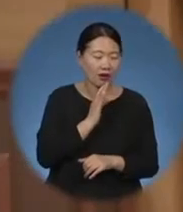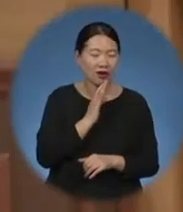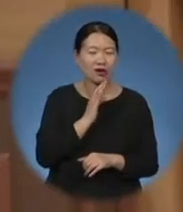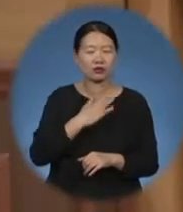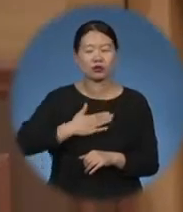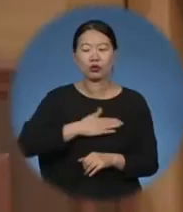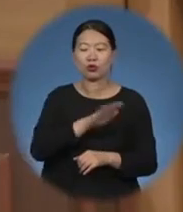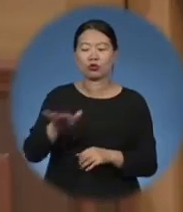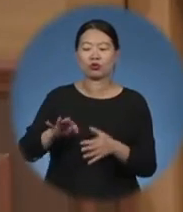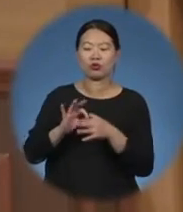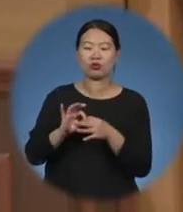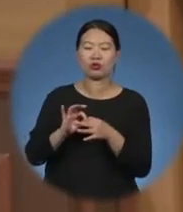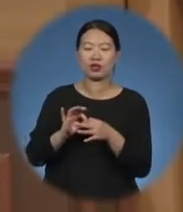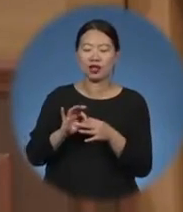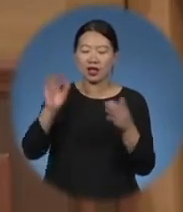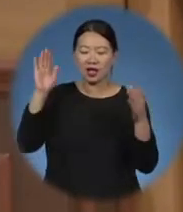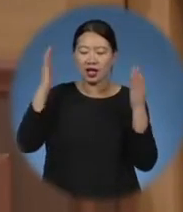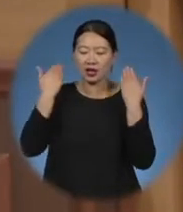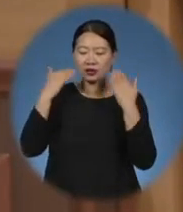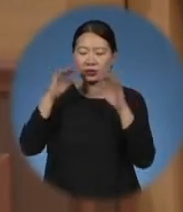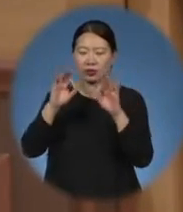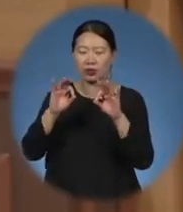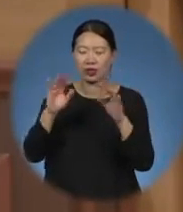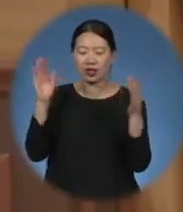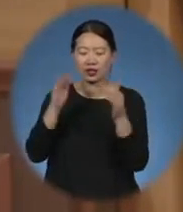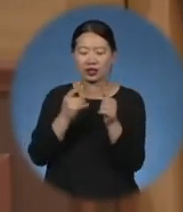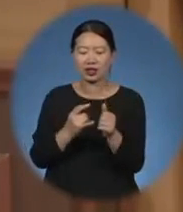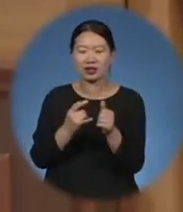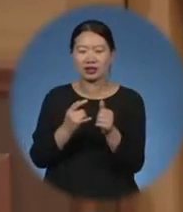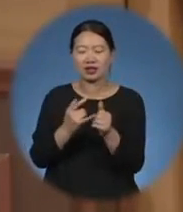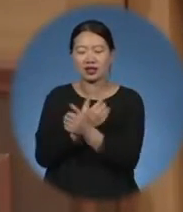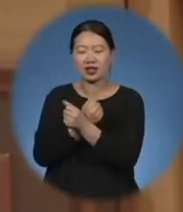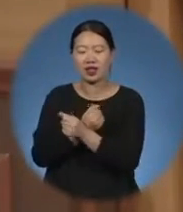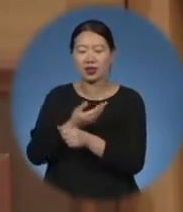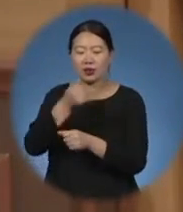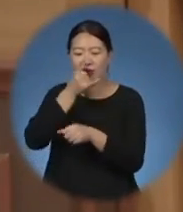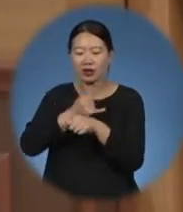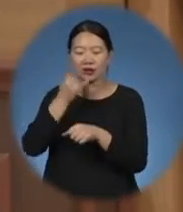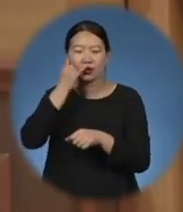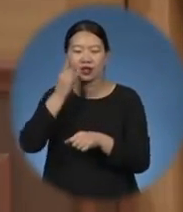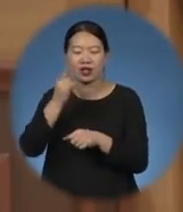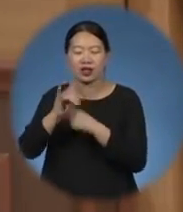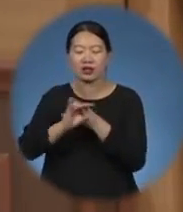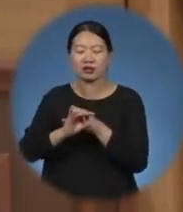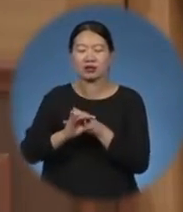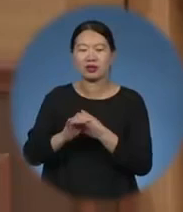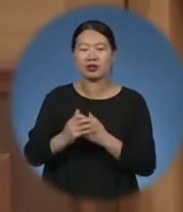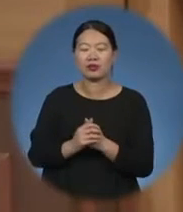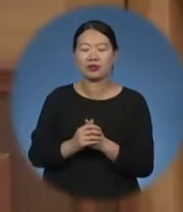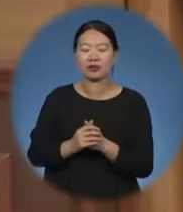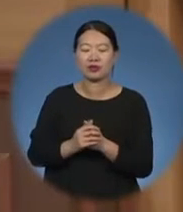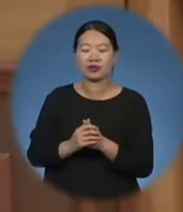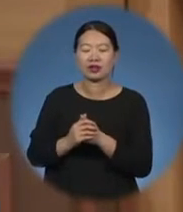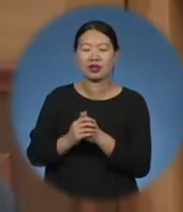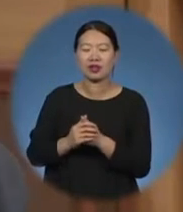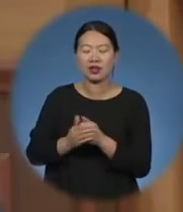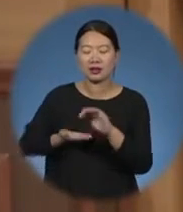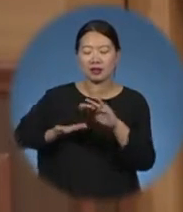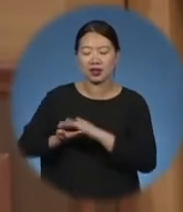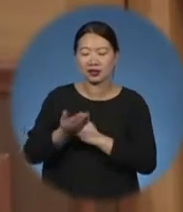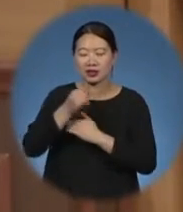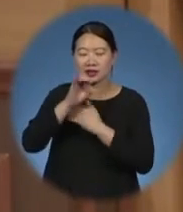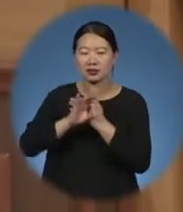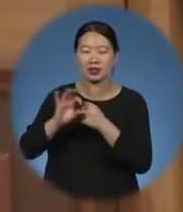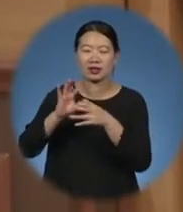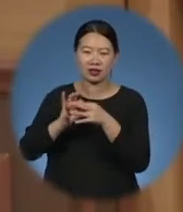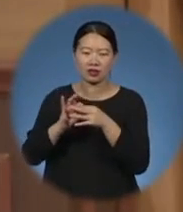그러니까. 학교 같은 경우에는 학생들을 계약도 받아서 해줍니다. 전화를 한 통 해주면, 아니면 팩스를 보내주면 그걸 가지고